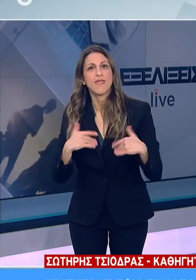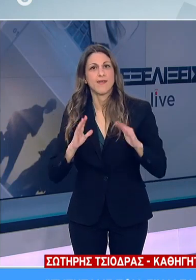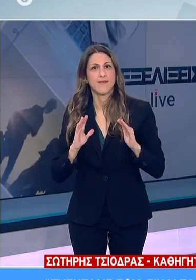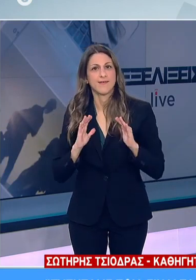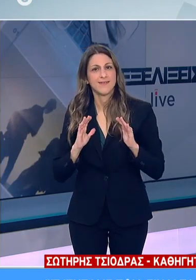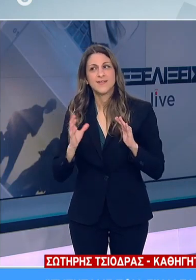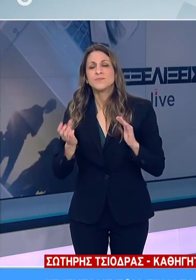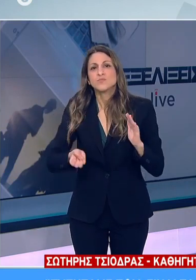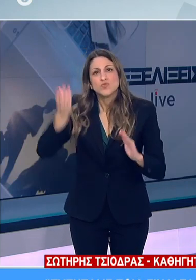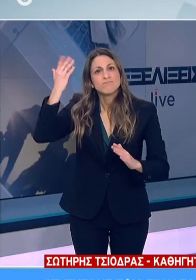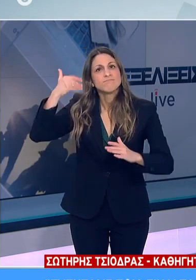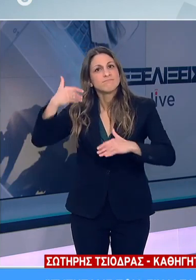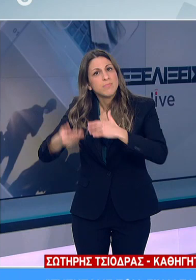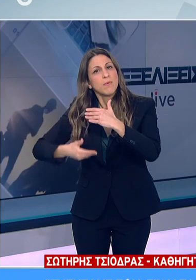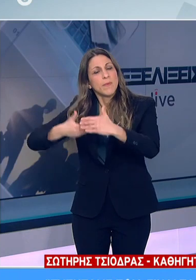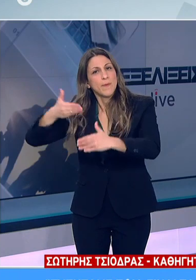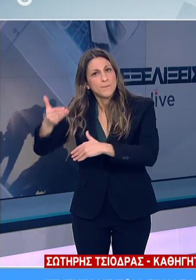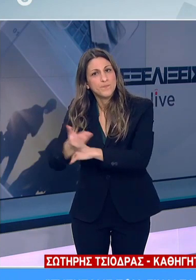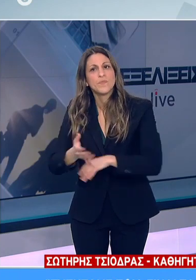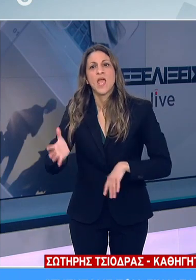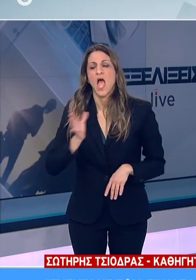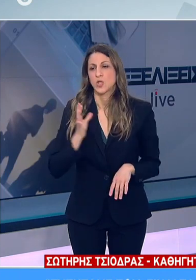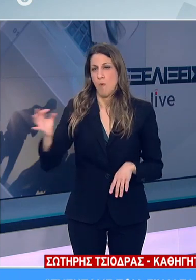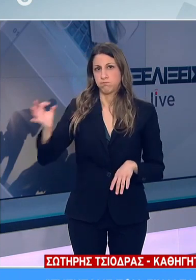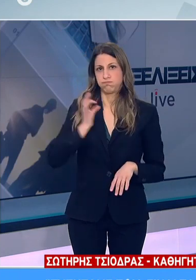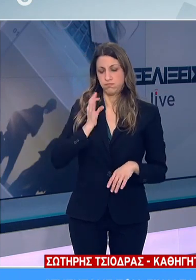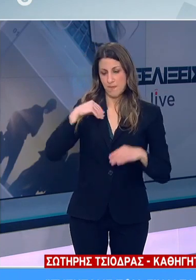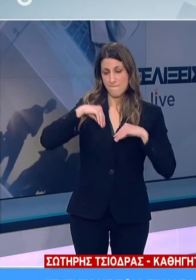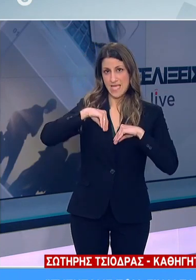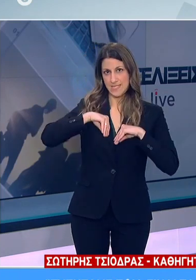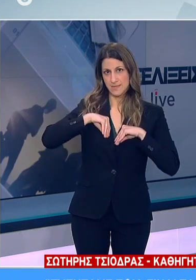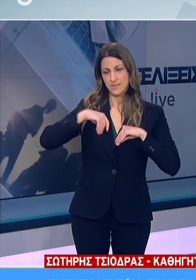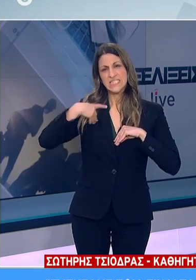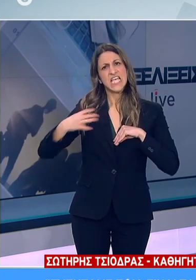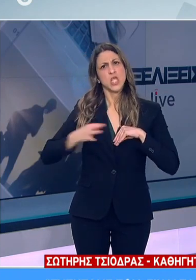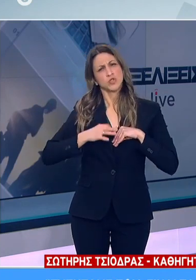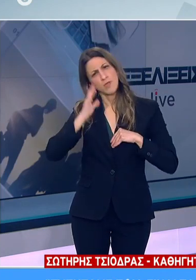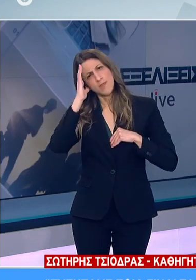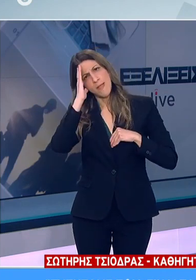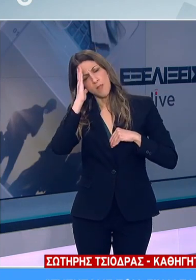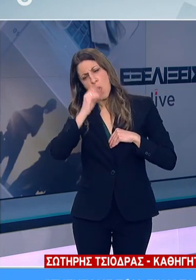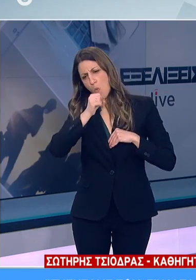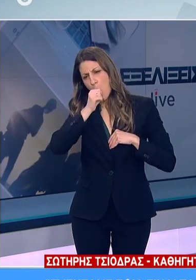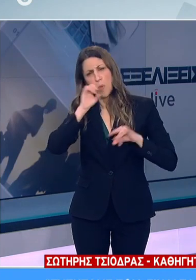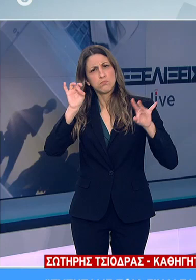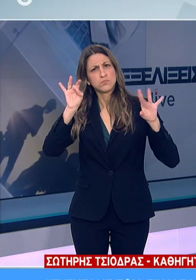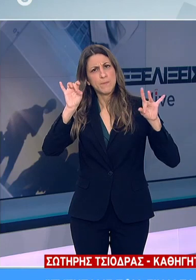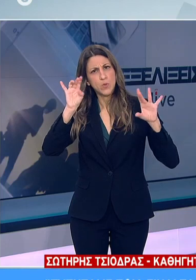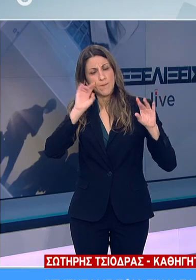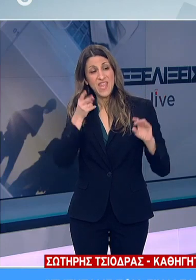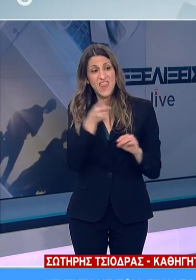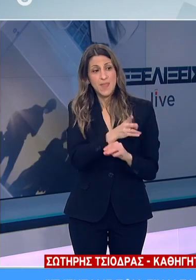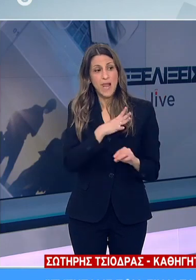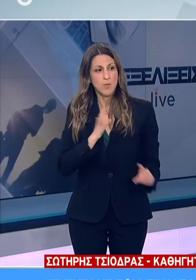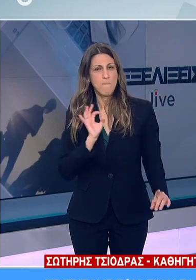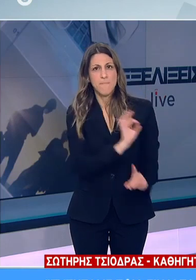αυτό το ενδεχόμενο μεταφοράς του ιού από κάποιον ο οποίος είναι ασυμπτωματικός σε έναν άλλο, σε ένα κλειστό χώρο, να μην δώσουμε καμιά ευκαιρία σε αυτό